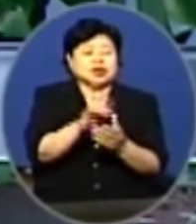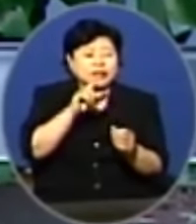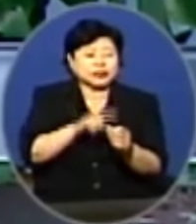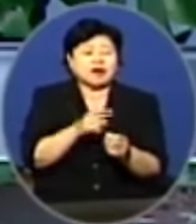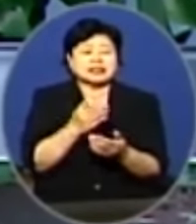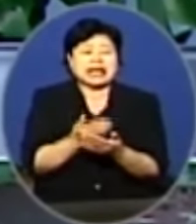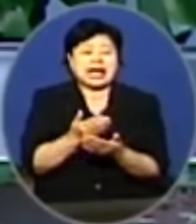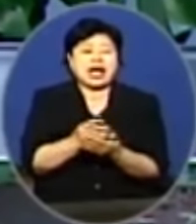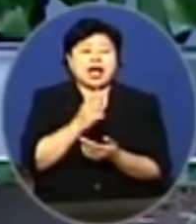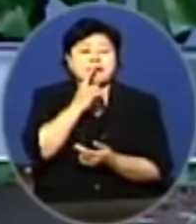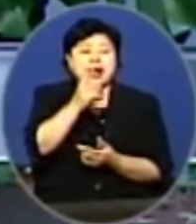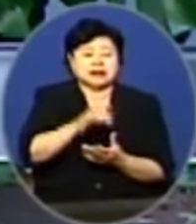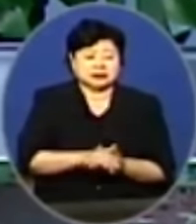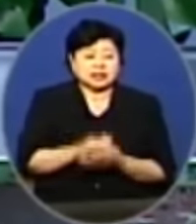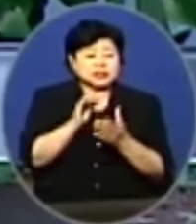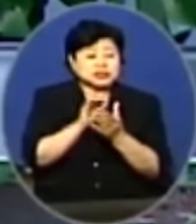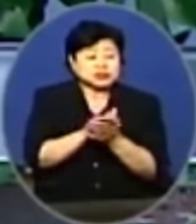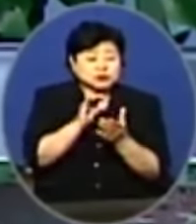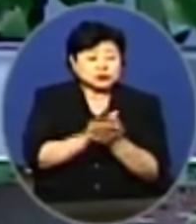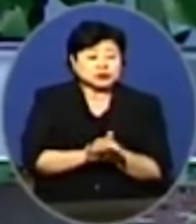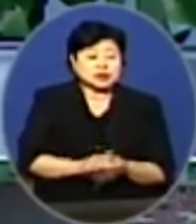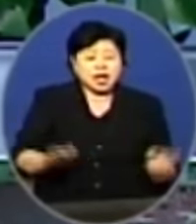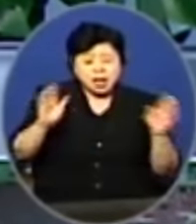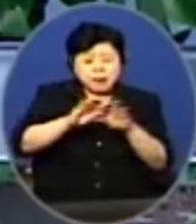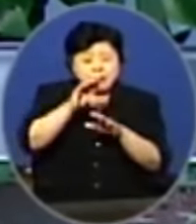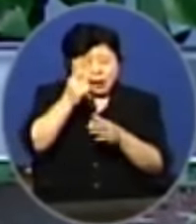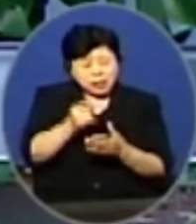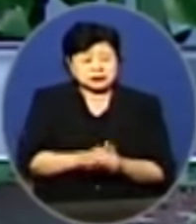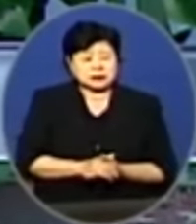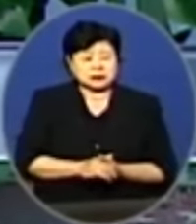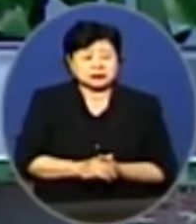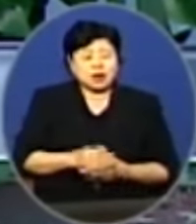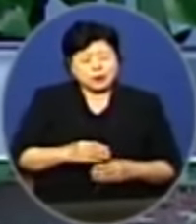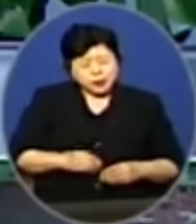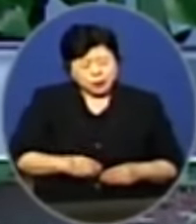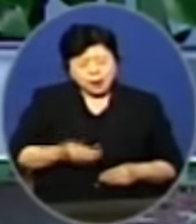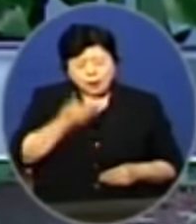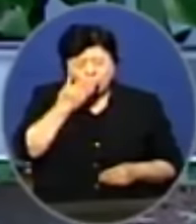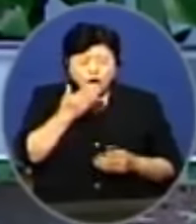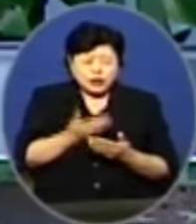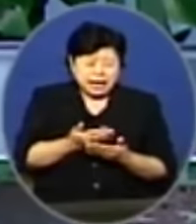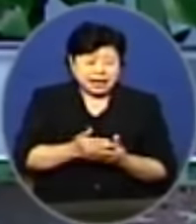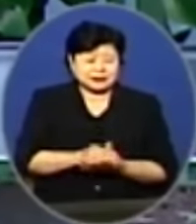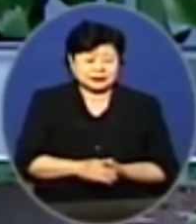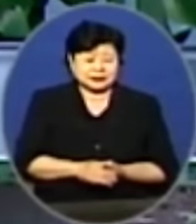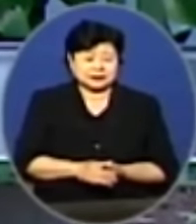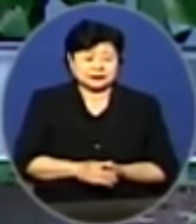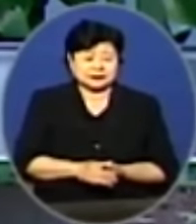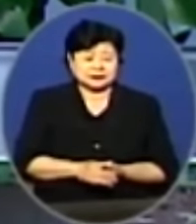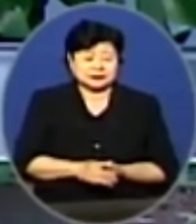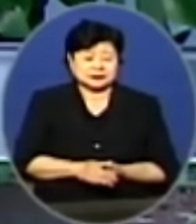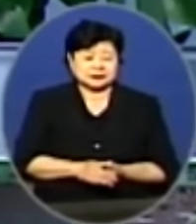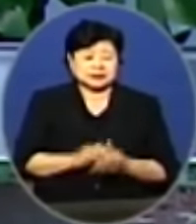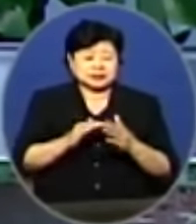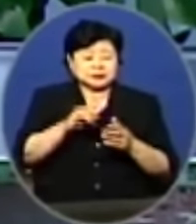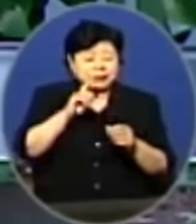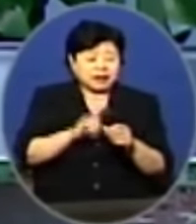구하는 사람 보십시오. 친구가 밤중에 와서 배고프다고 먹을 것을 달라 했는데